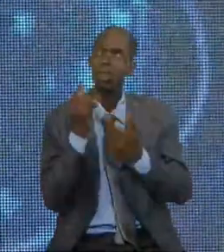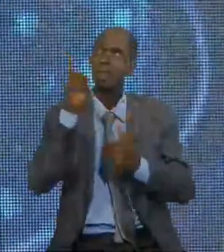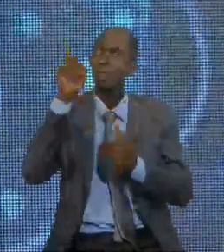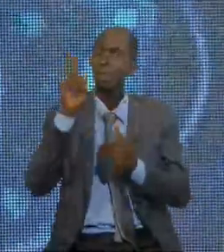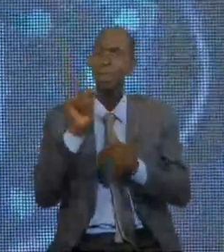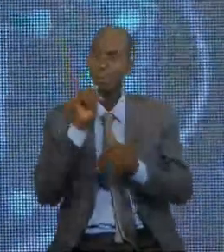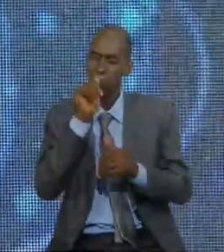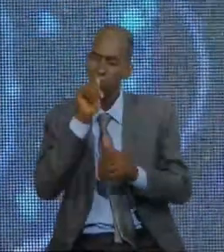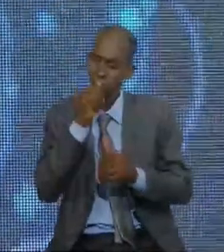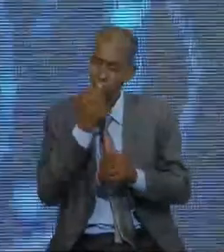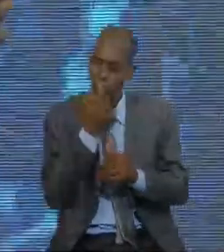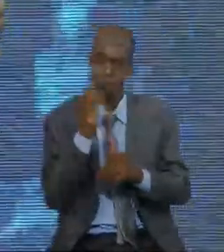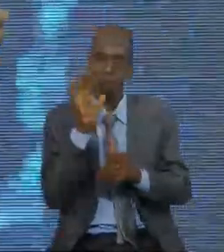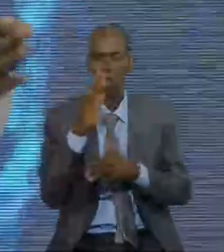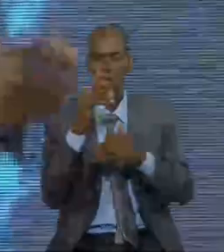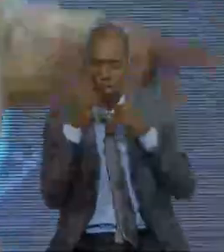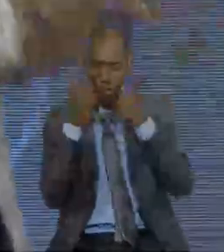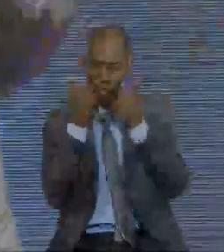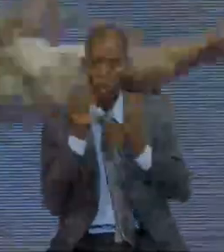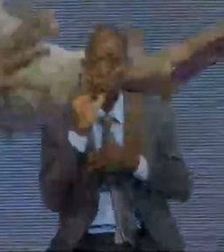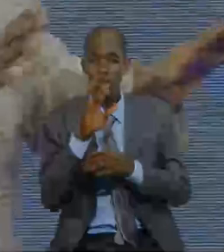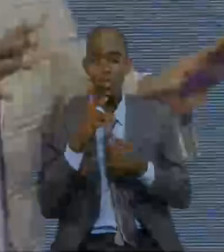je portais ta honte